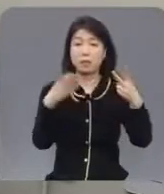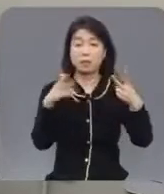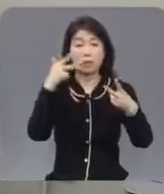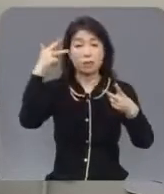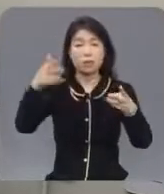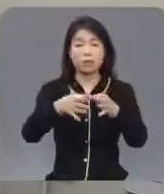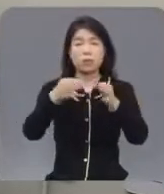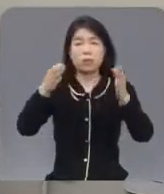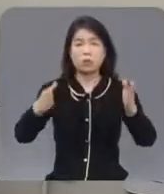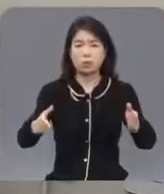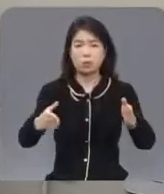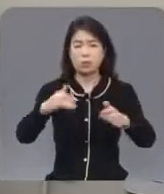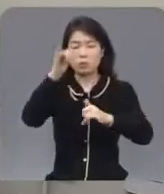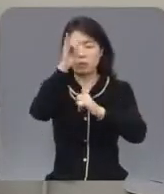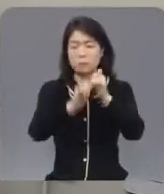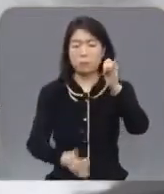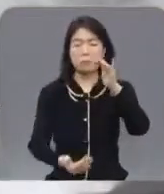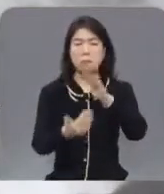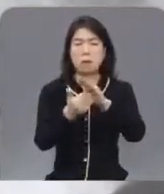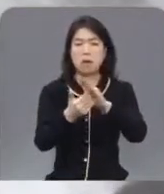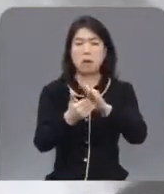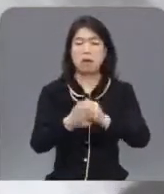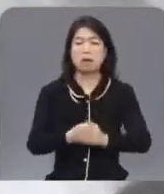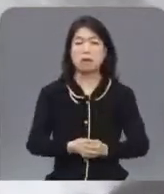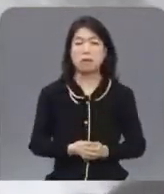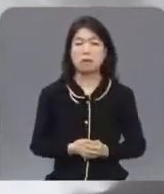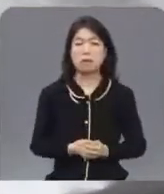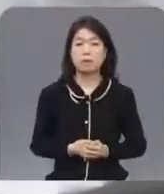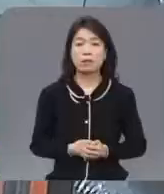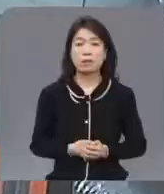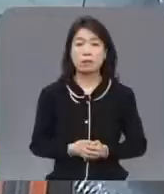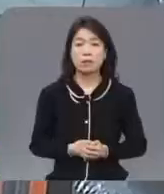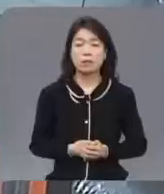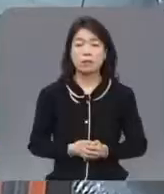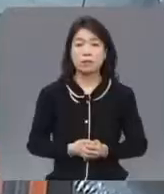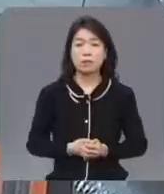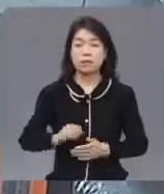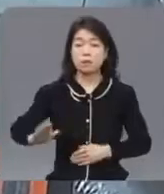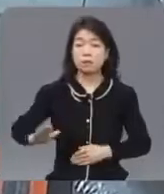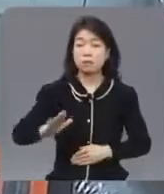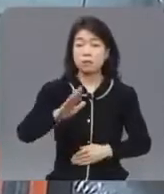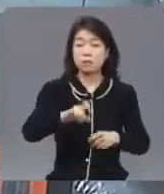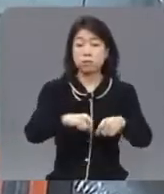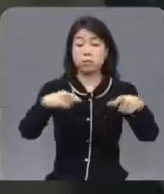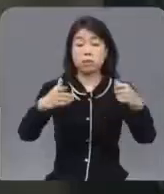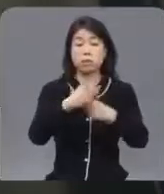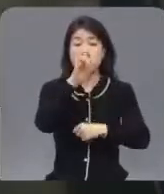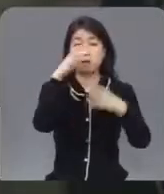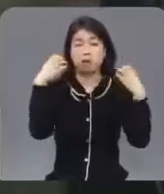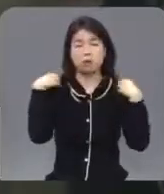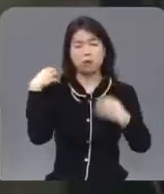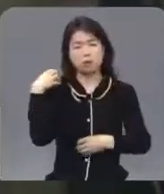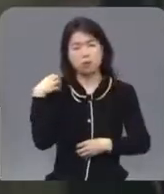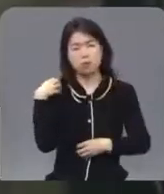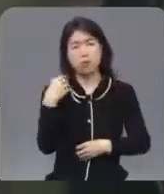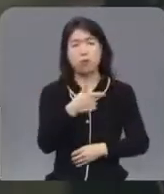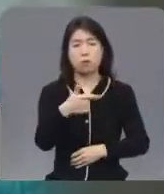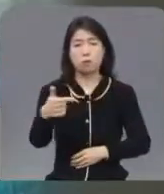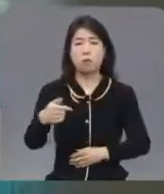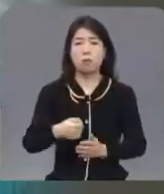연속으로 역대 최대치를 경신한 수치입니다 가파른 확산 3 방역당국 의 부담도 커지고